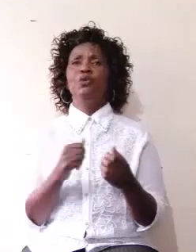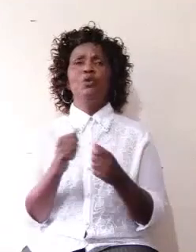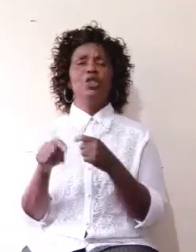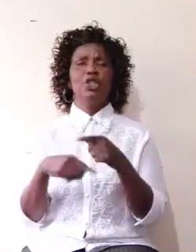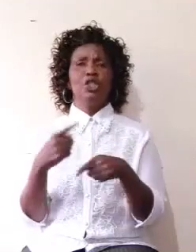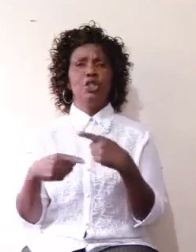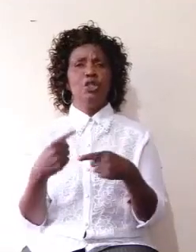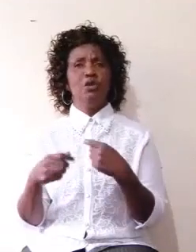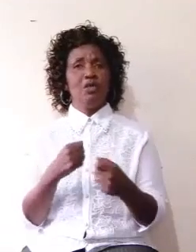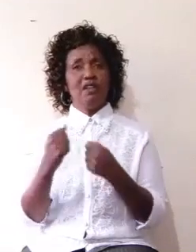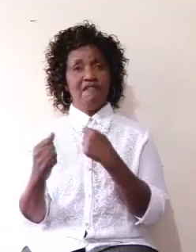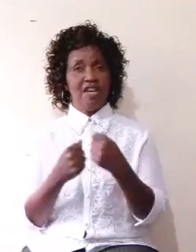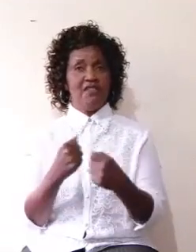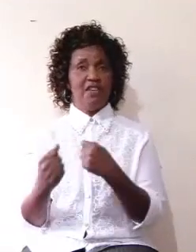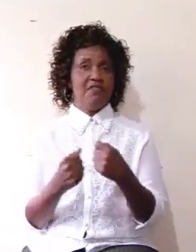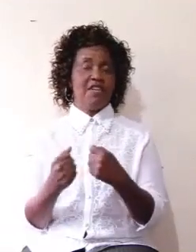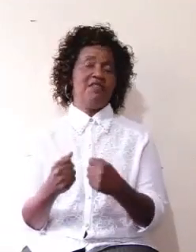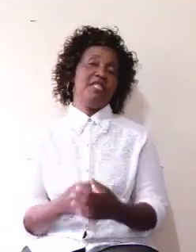ndizvokutongwamunopara ngozi bumbaka muri kuita